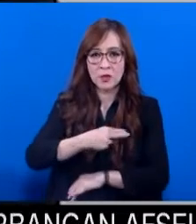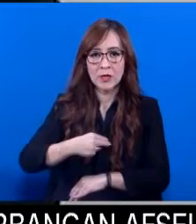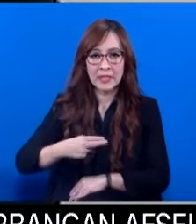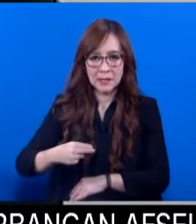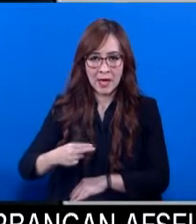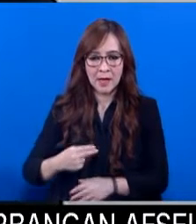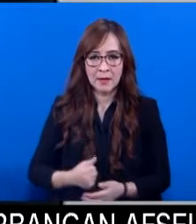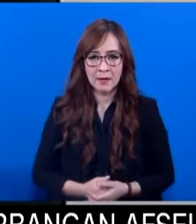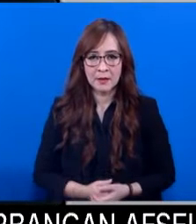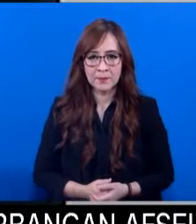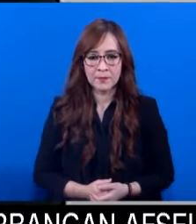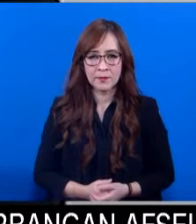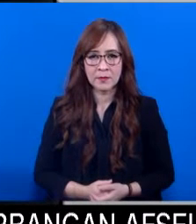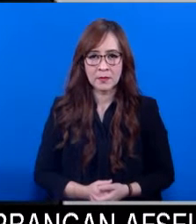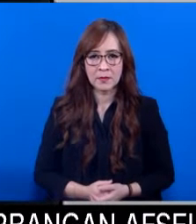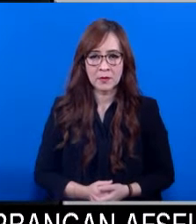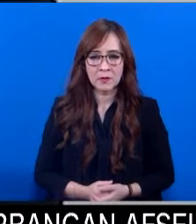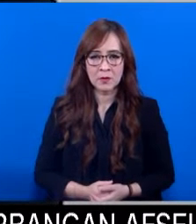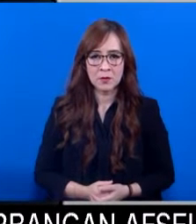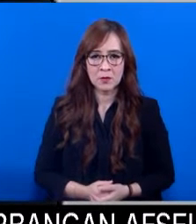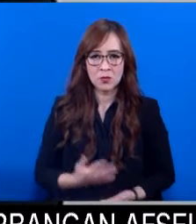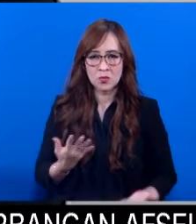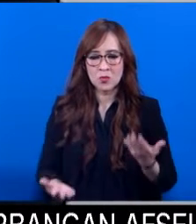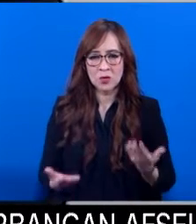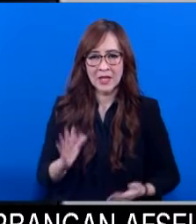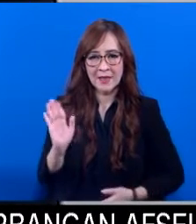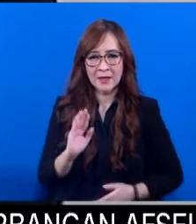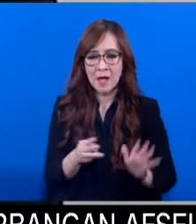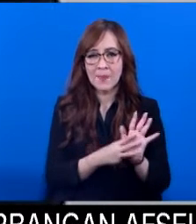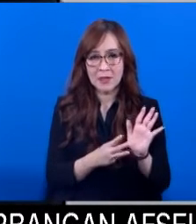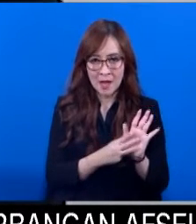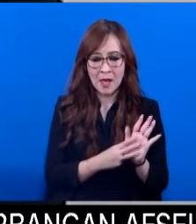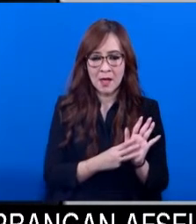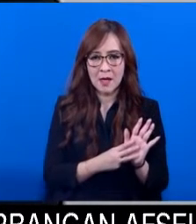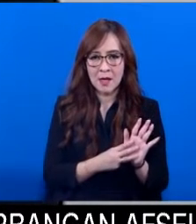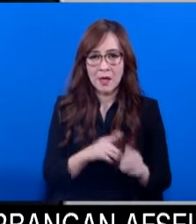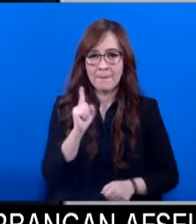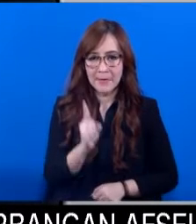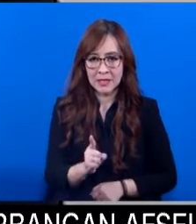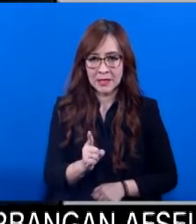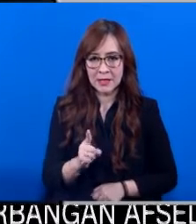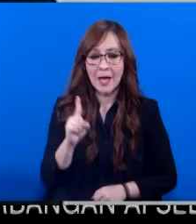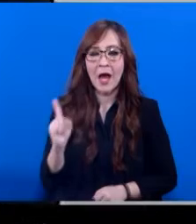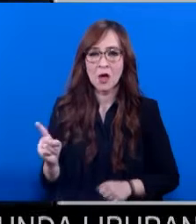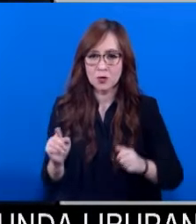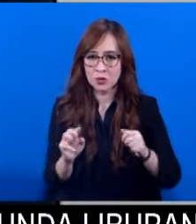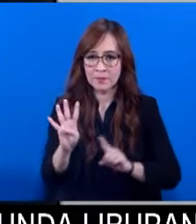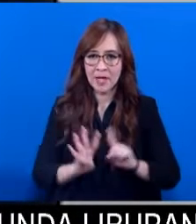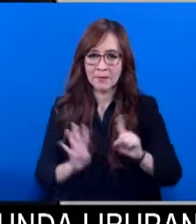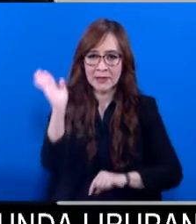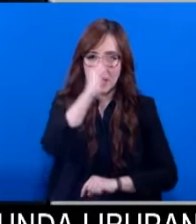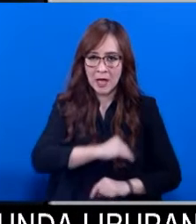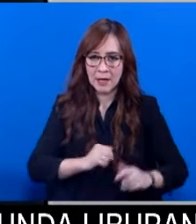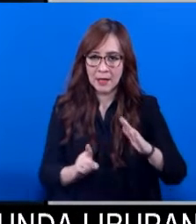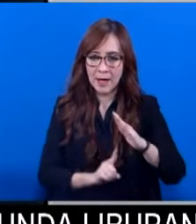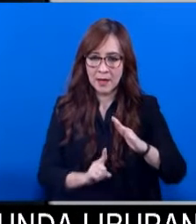yang WNI mungkin tidak masalah, meskipun harus menghadapi karantina 14 hari. Namun sebagian besar di